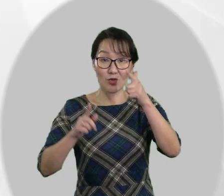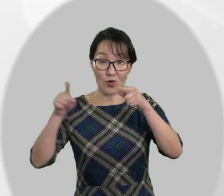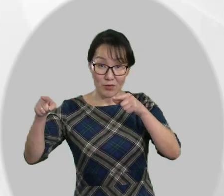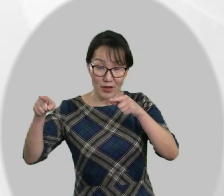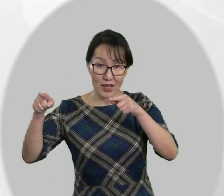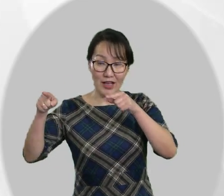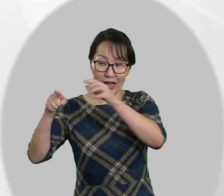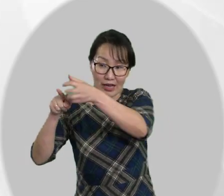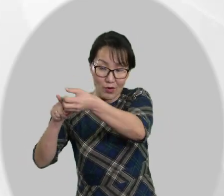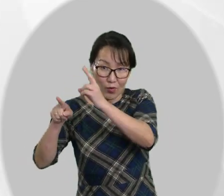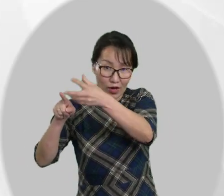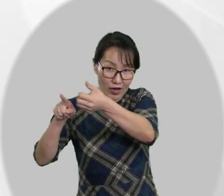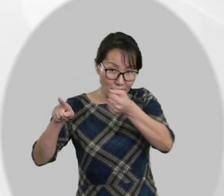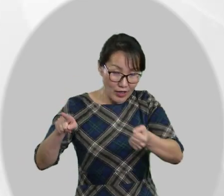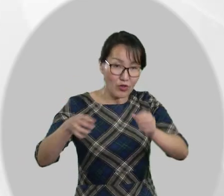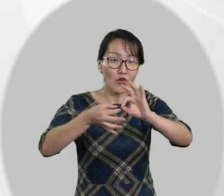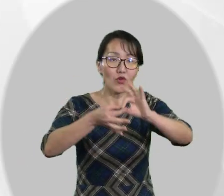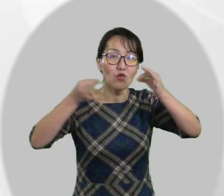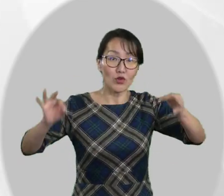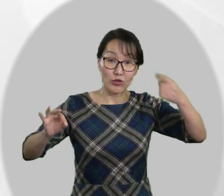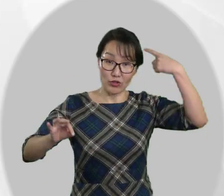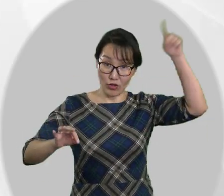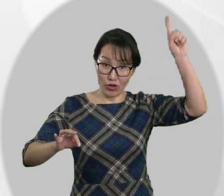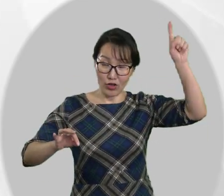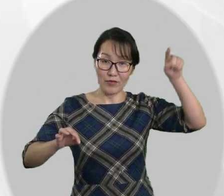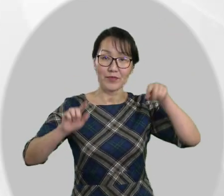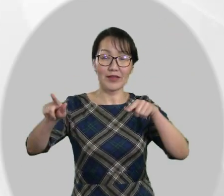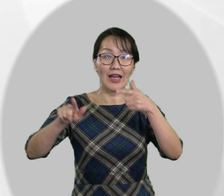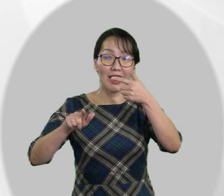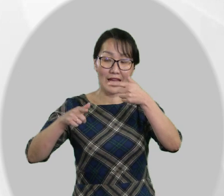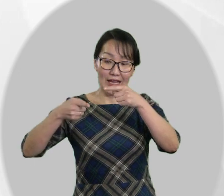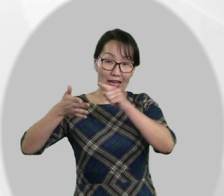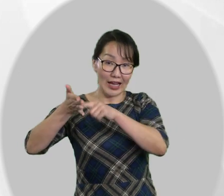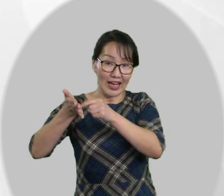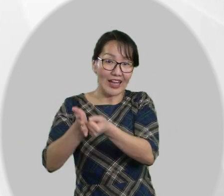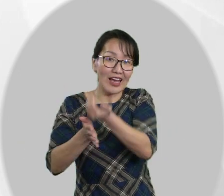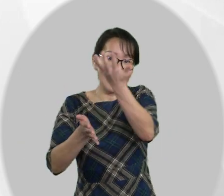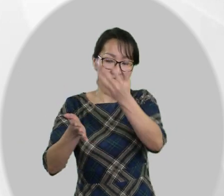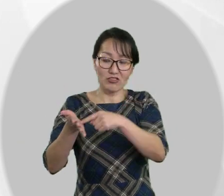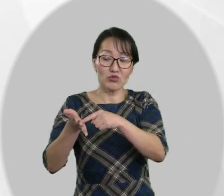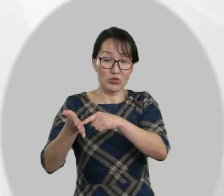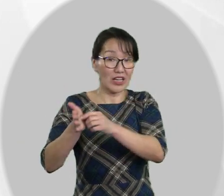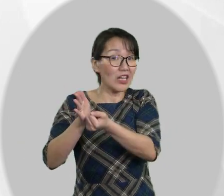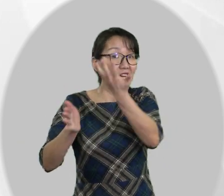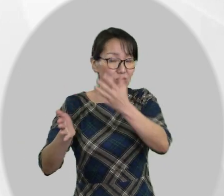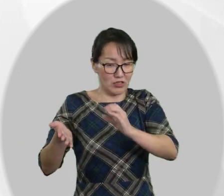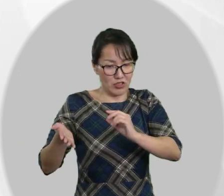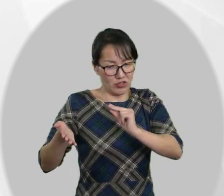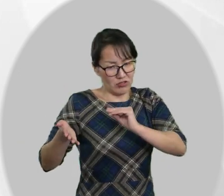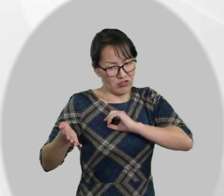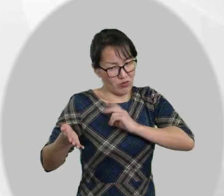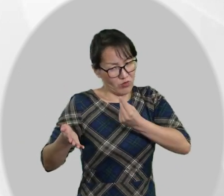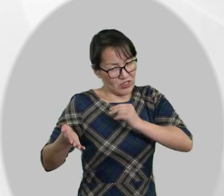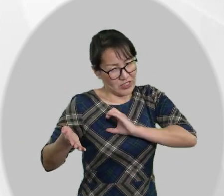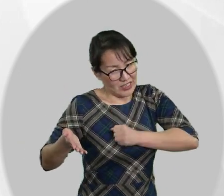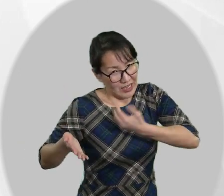За одоо дараах хэл зүгээр өгүүлбэр зохиож бичээ. За гараа гаргах гэдэг үгийг гэдэг маань чин